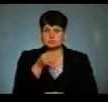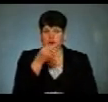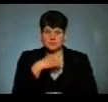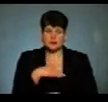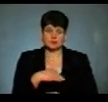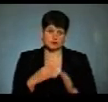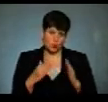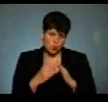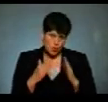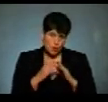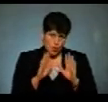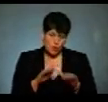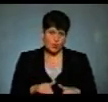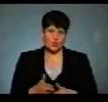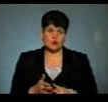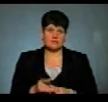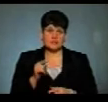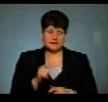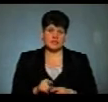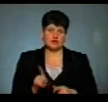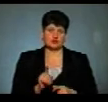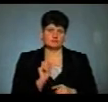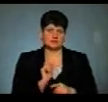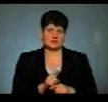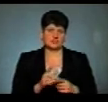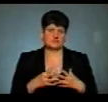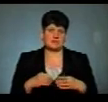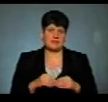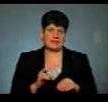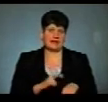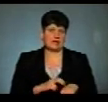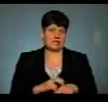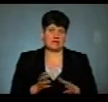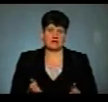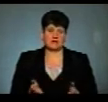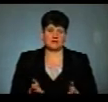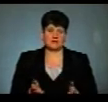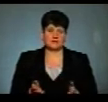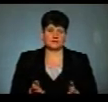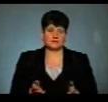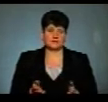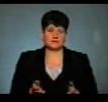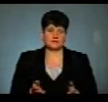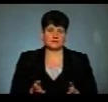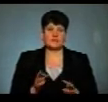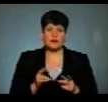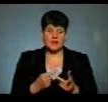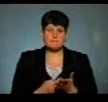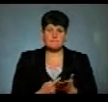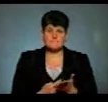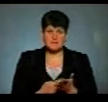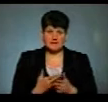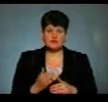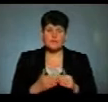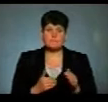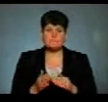вдома в амбулаторних умовах ті препарати, які лікар, призначає сімейний лікар. І, як підтверджує от